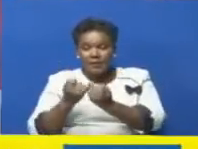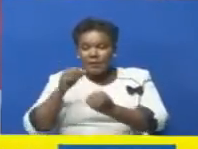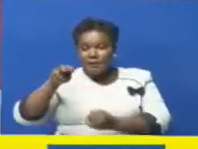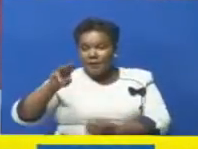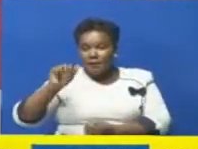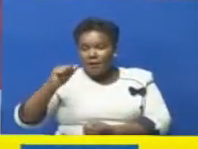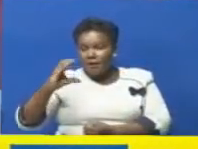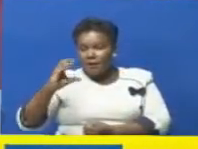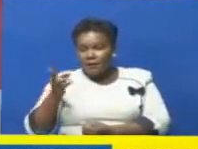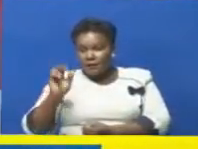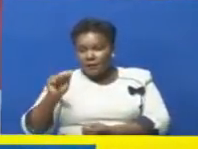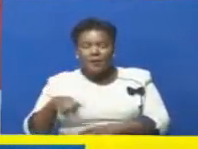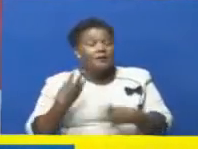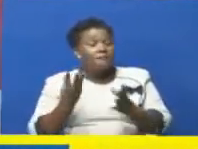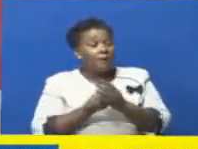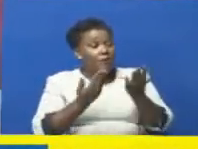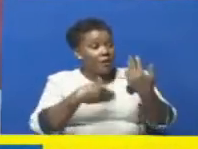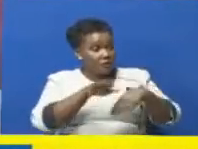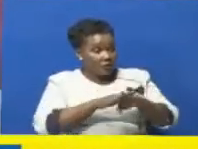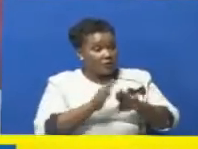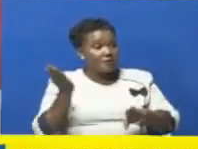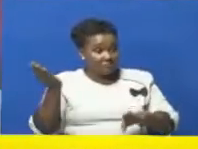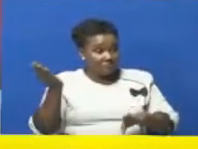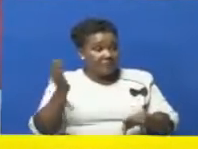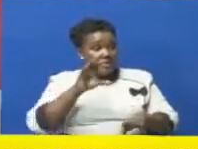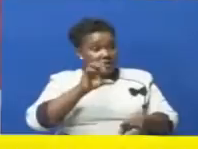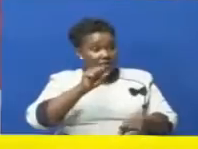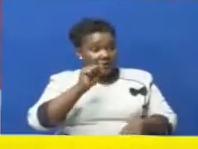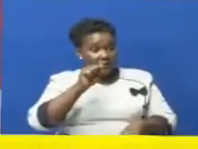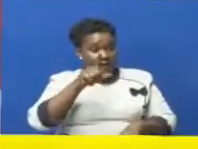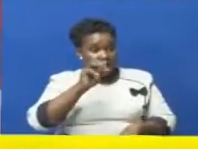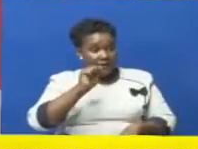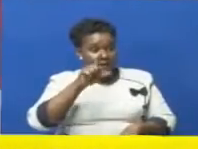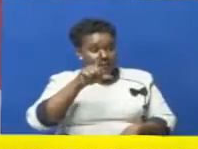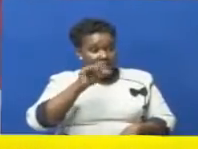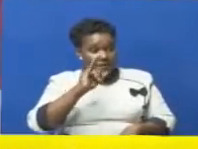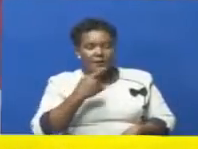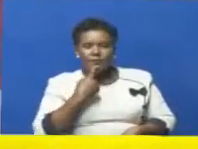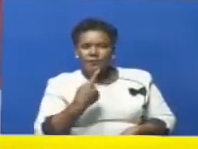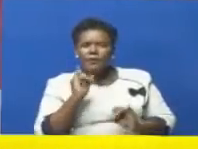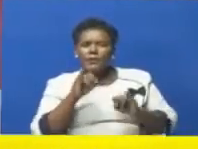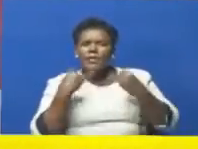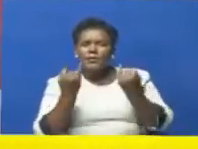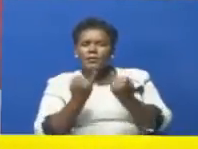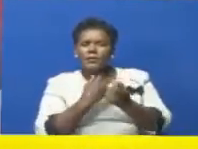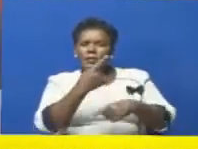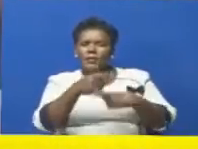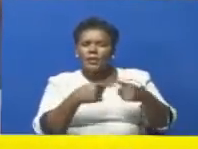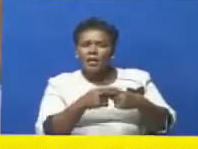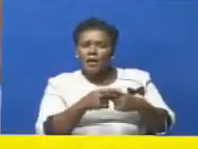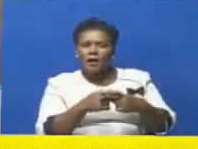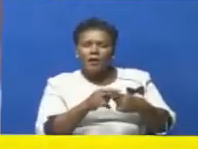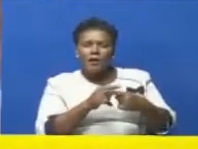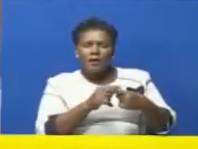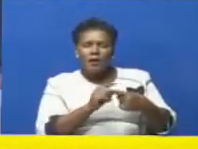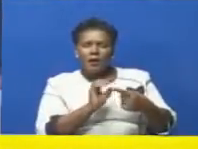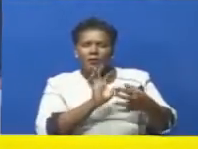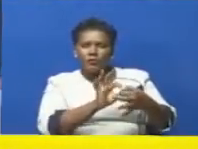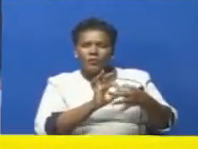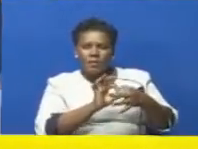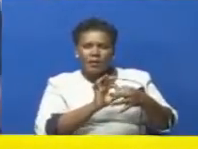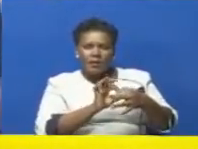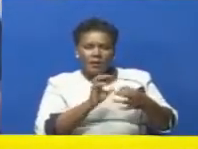mwenyekiti Michael Salali wamesema taasisi itaendelea kushirikiana katika kusaidia jamii yenye uhitaji. Kiti